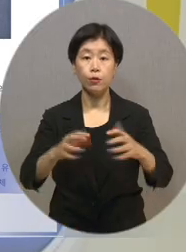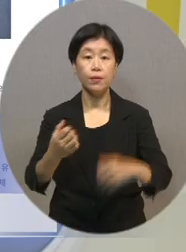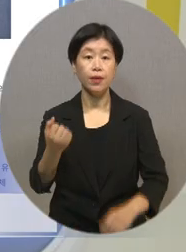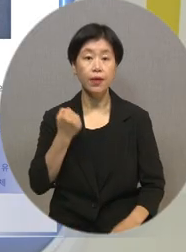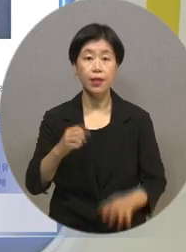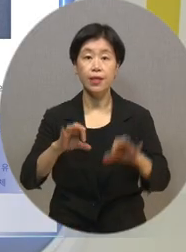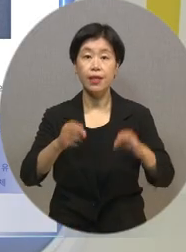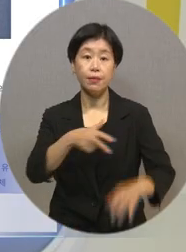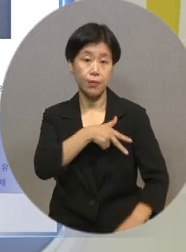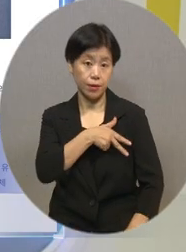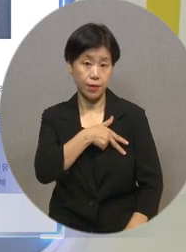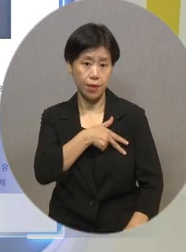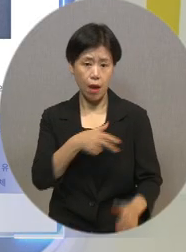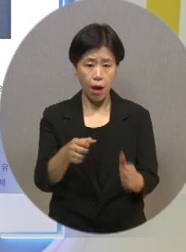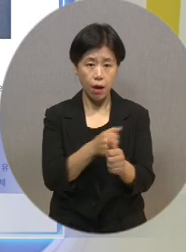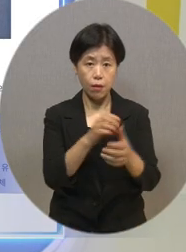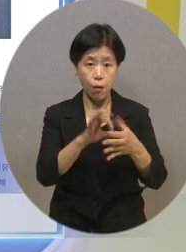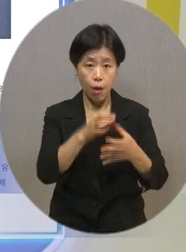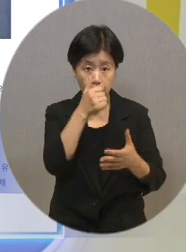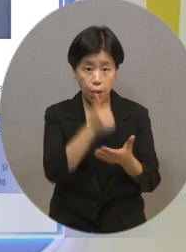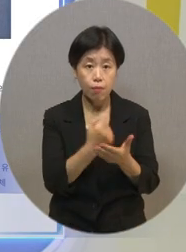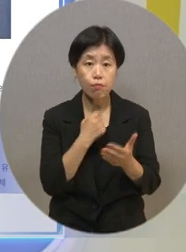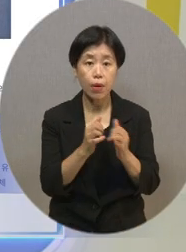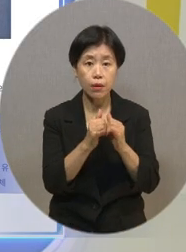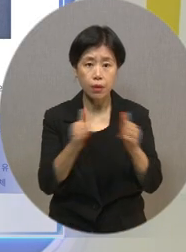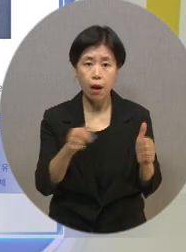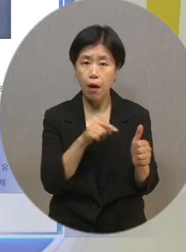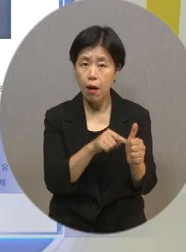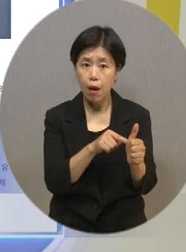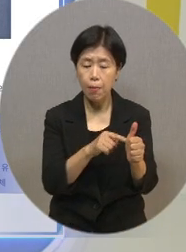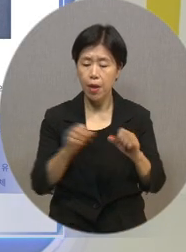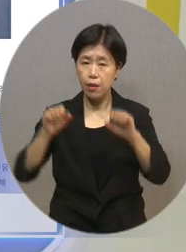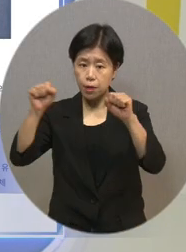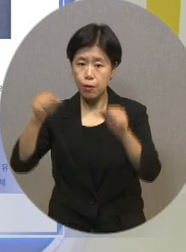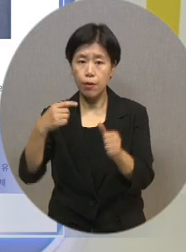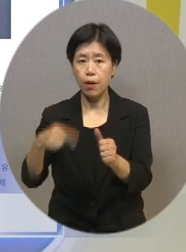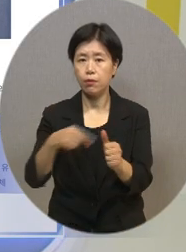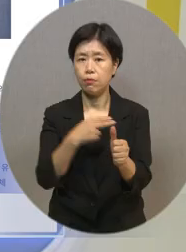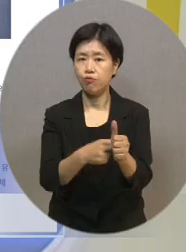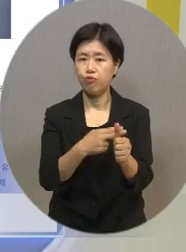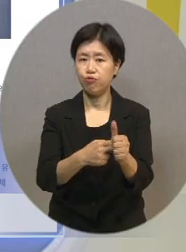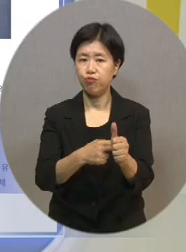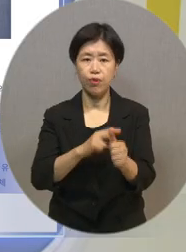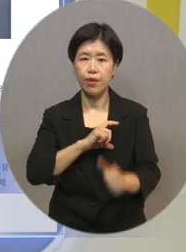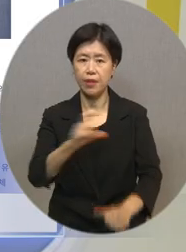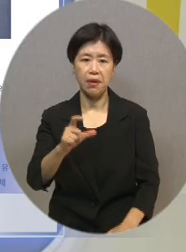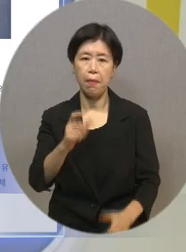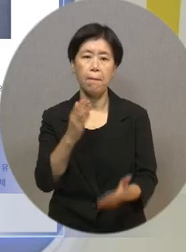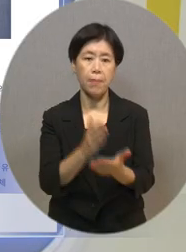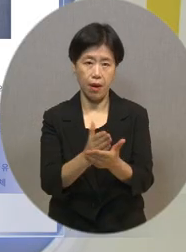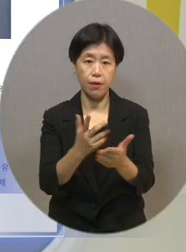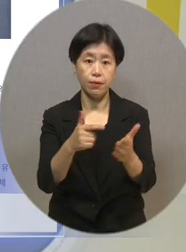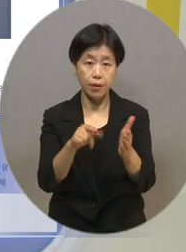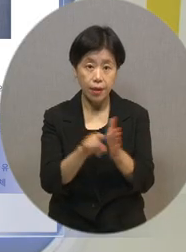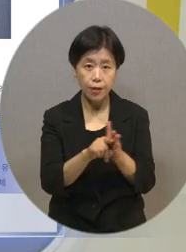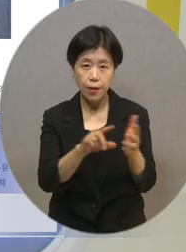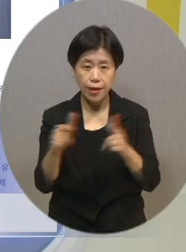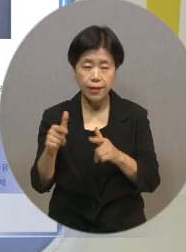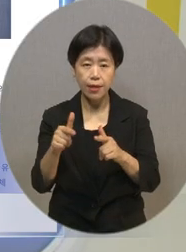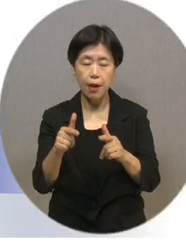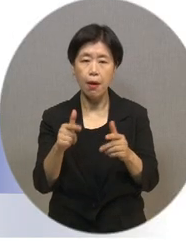김혜지 의원이 학대 관련 범죄자의 체육지도자 자격 취득을 제한하는 국민 체육진흥법 일부 개정법률안을